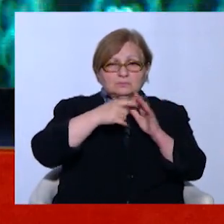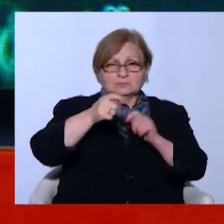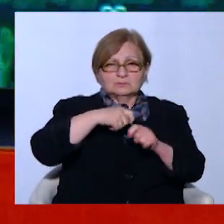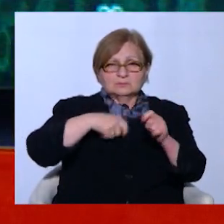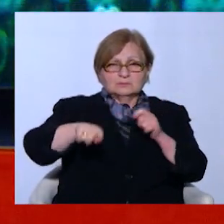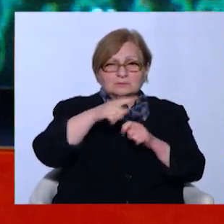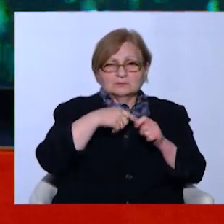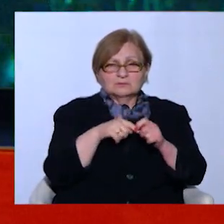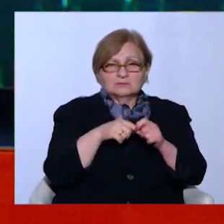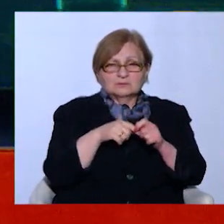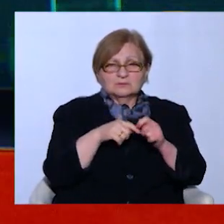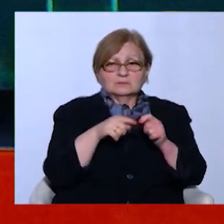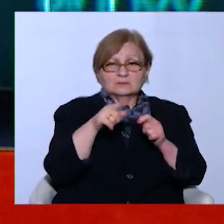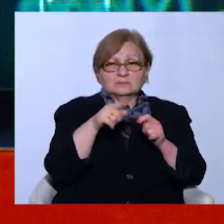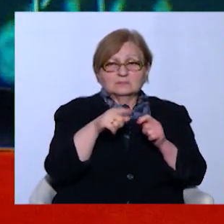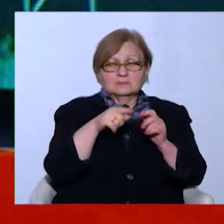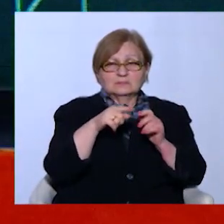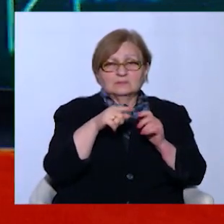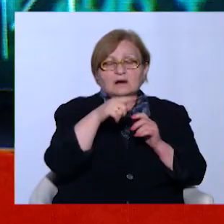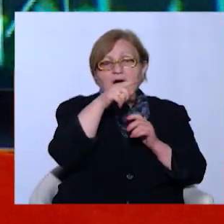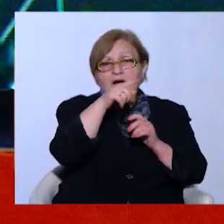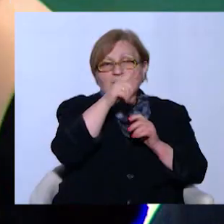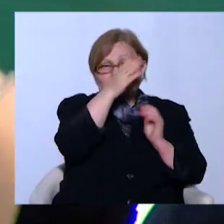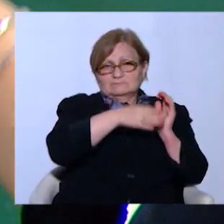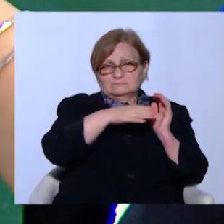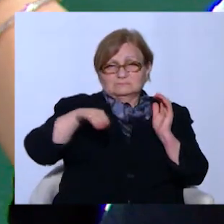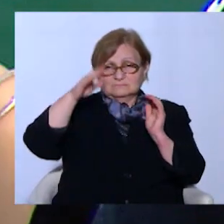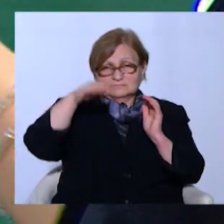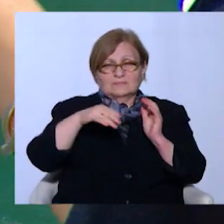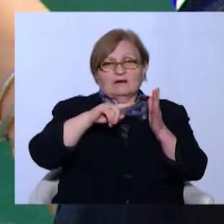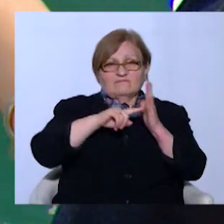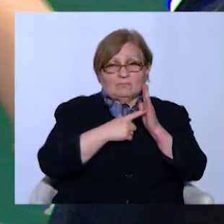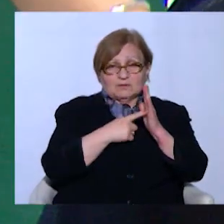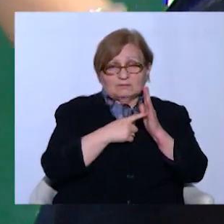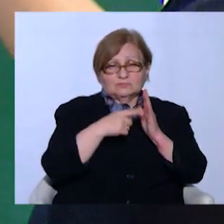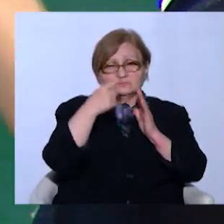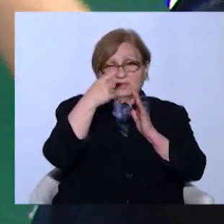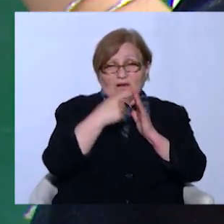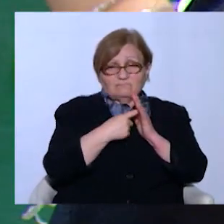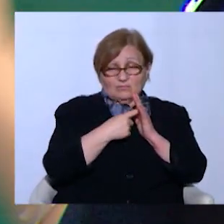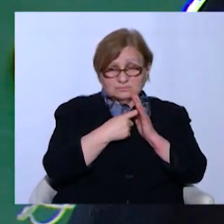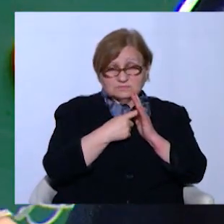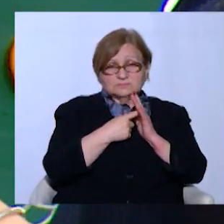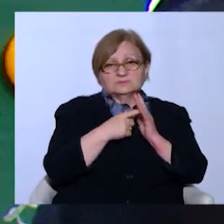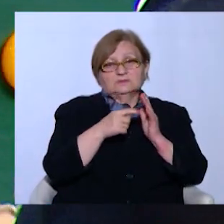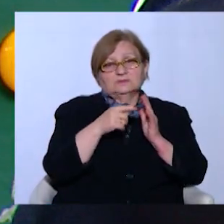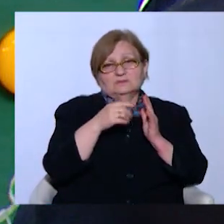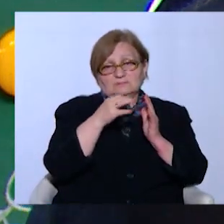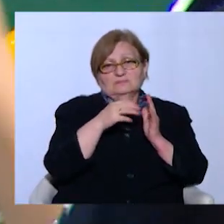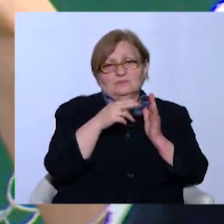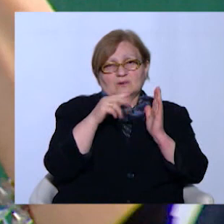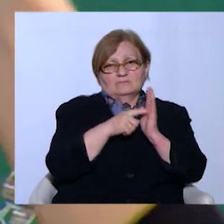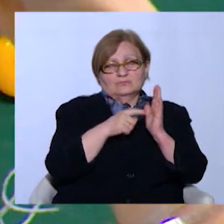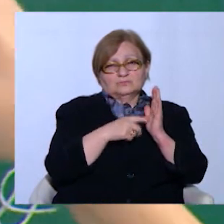ფართობი იქნება კათეტების ნამრავლის ნახევარი. ანუ 12 გავამრავლოთ 5-ზე და